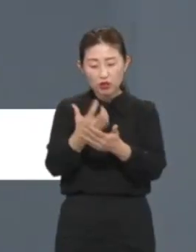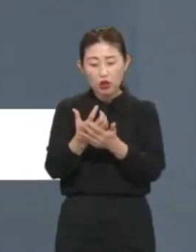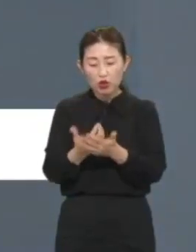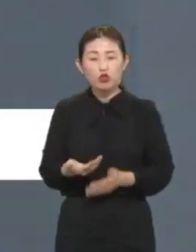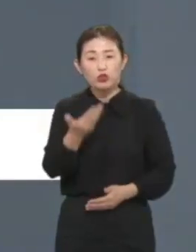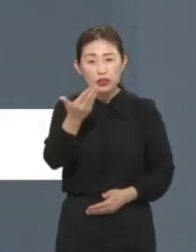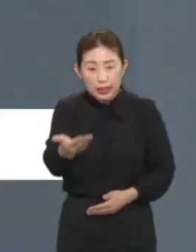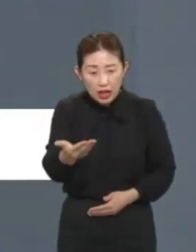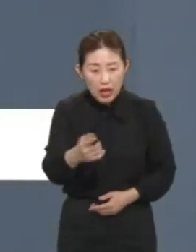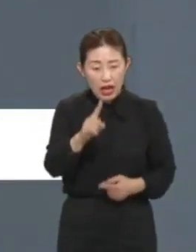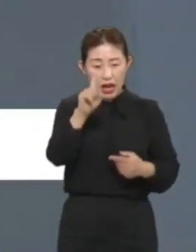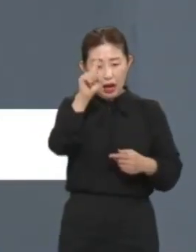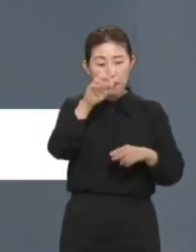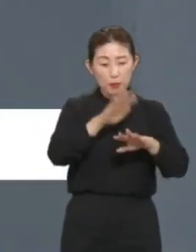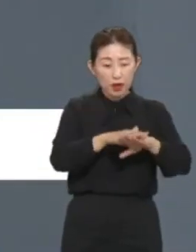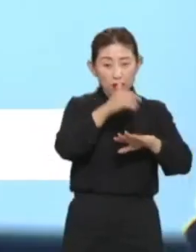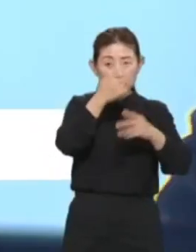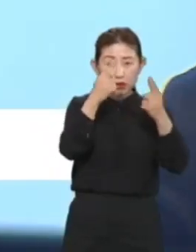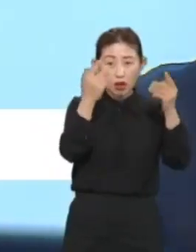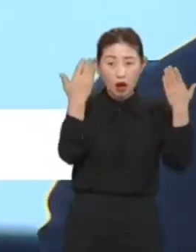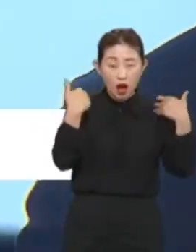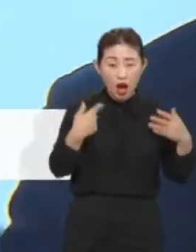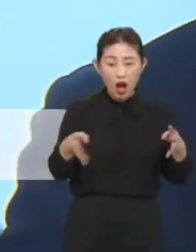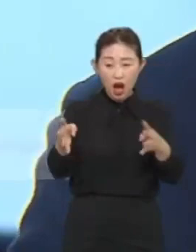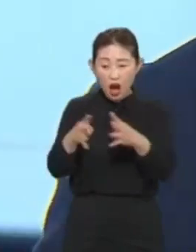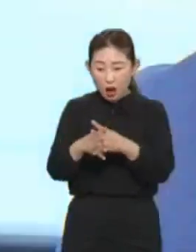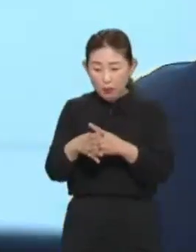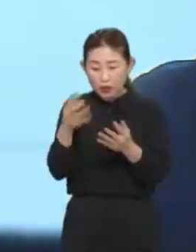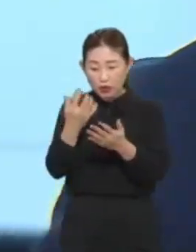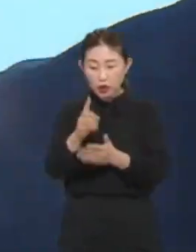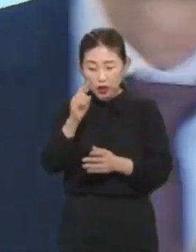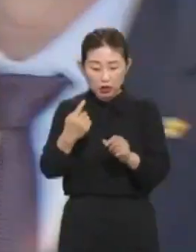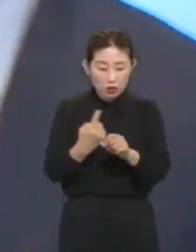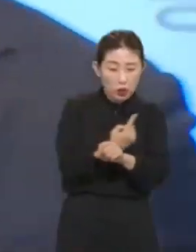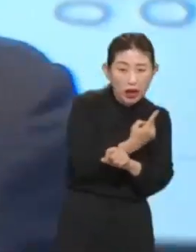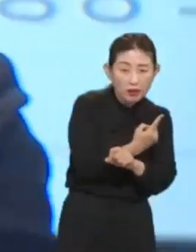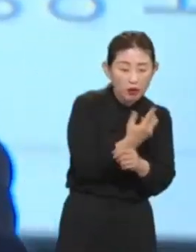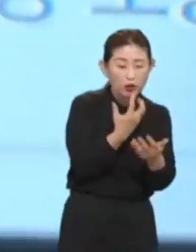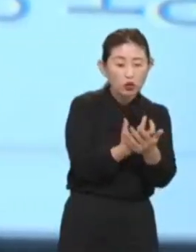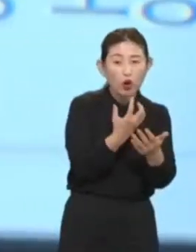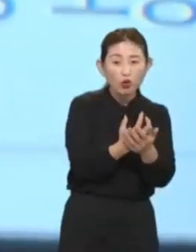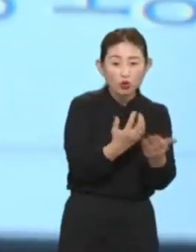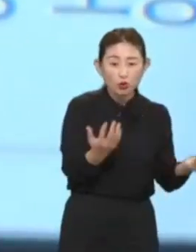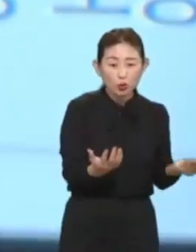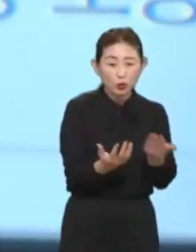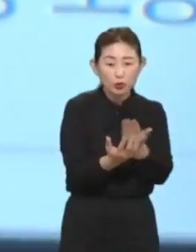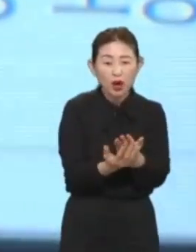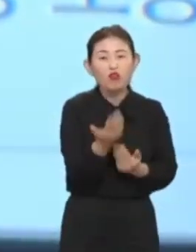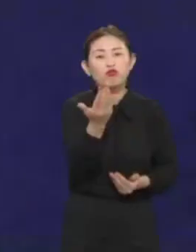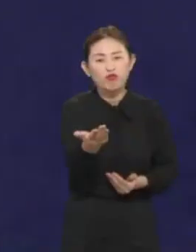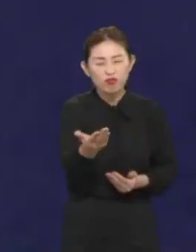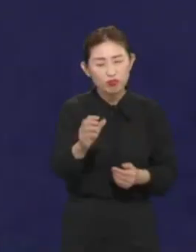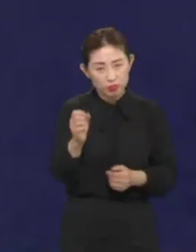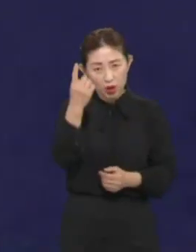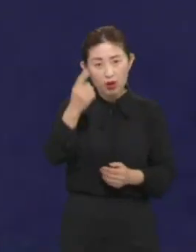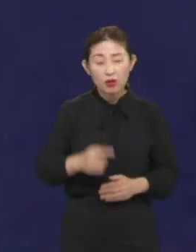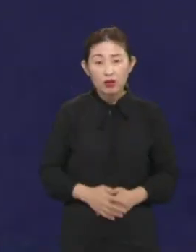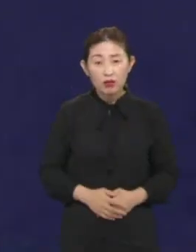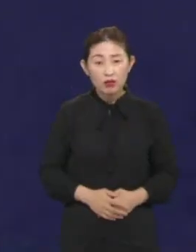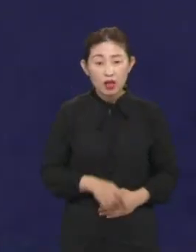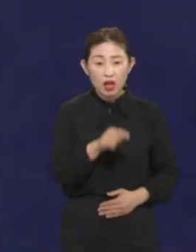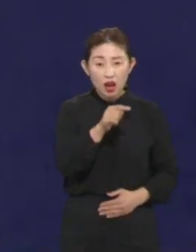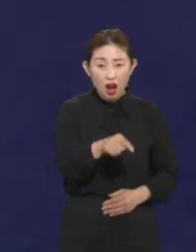했지만 한밭대가 접수 마지막 날 합의된 기획서와 다른 내용의 기획서를 별도로 제출한 게 확인이 됐습니다.